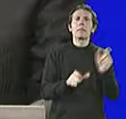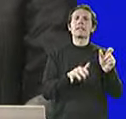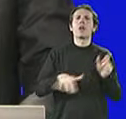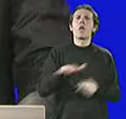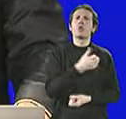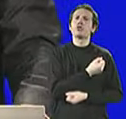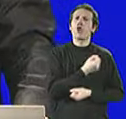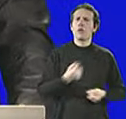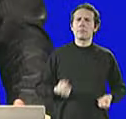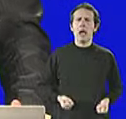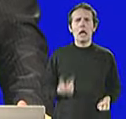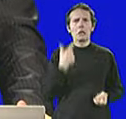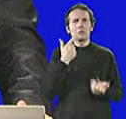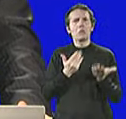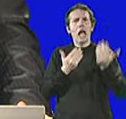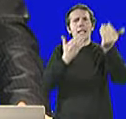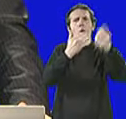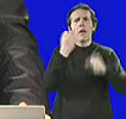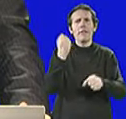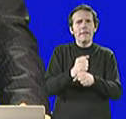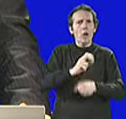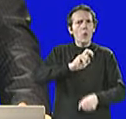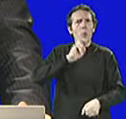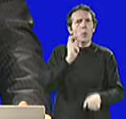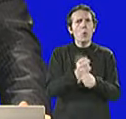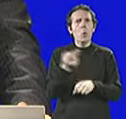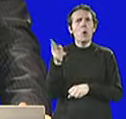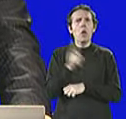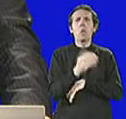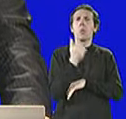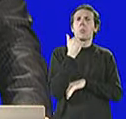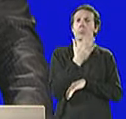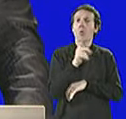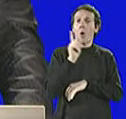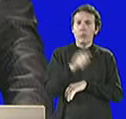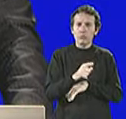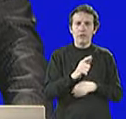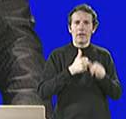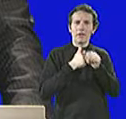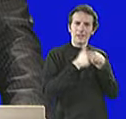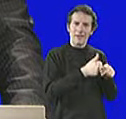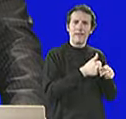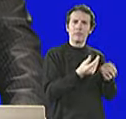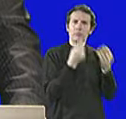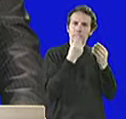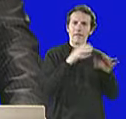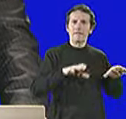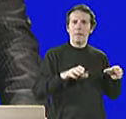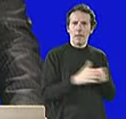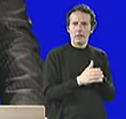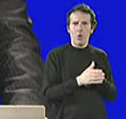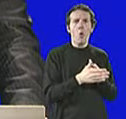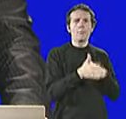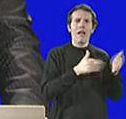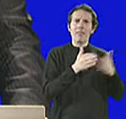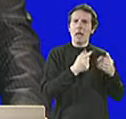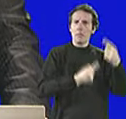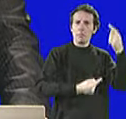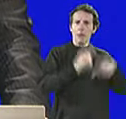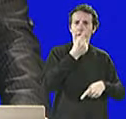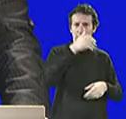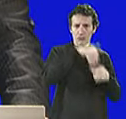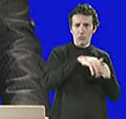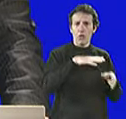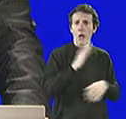aucune perspective sérieuse de retrouver un emploi soit tenu de suivre une formation qualifiante, un métier pour lequel il existe